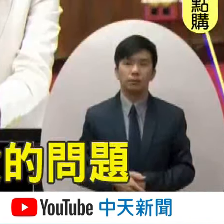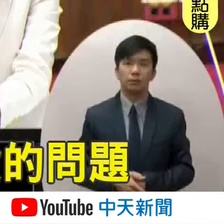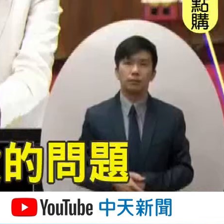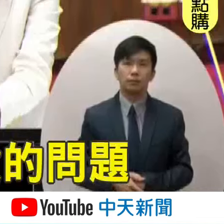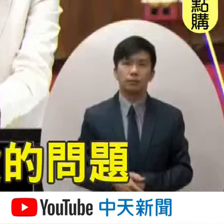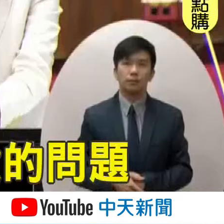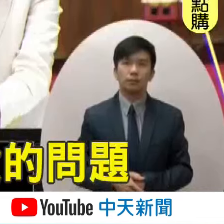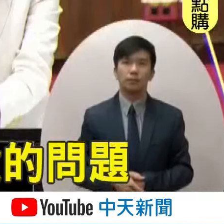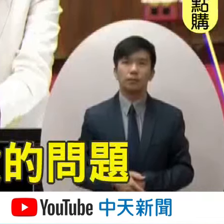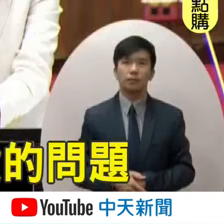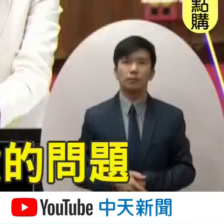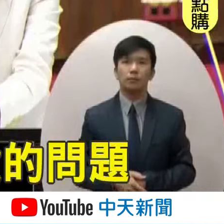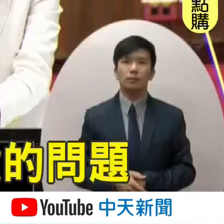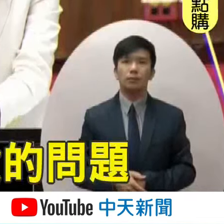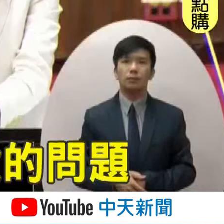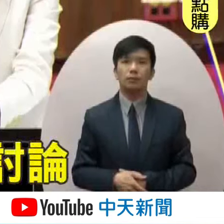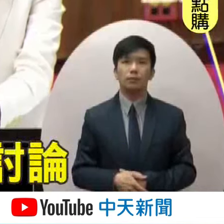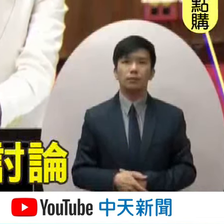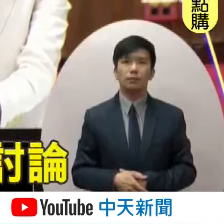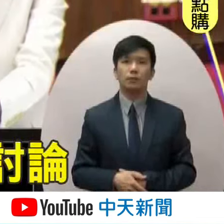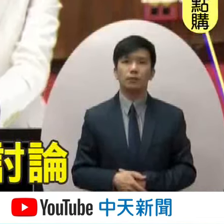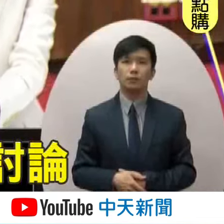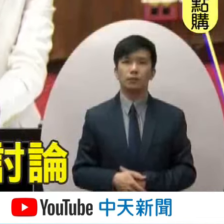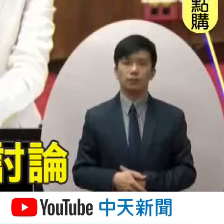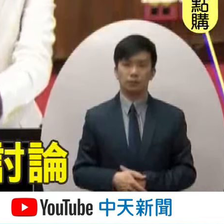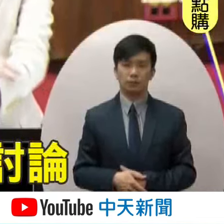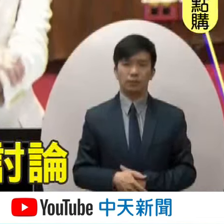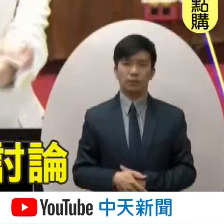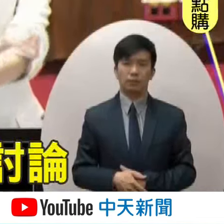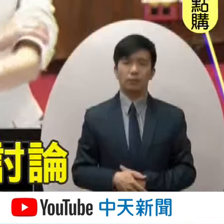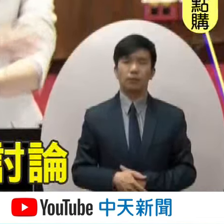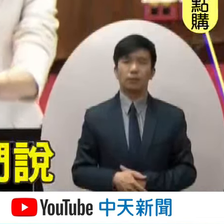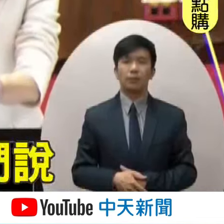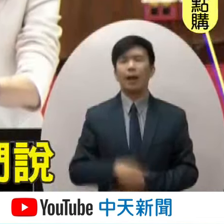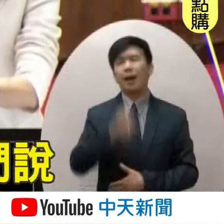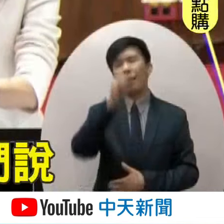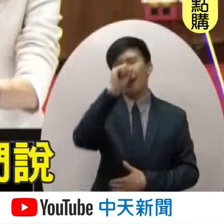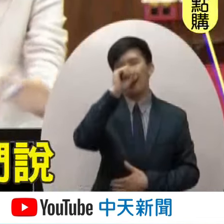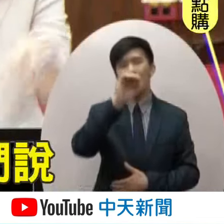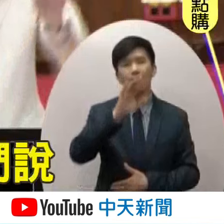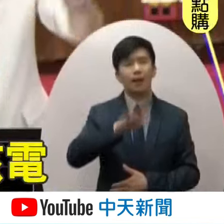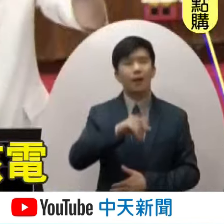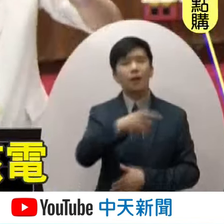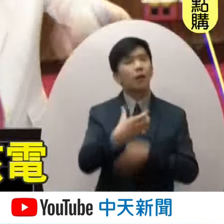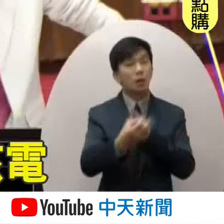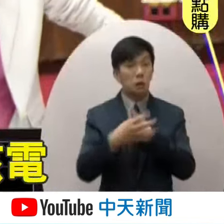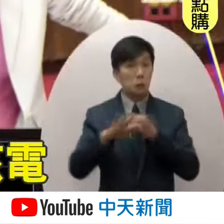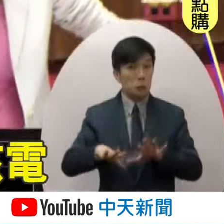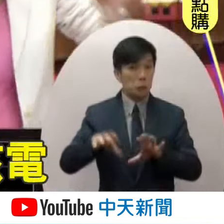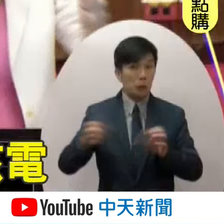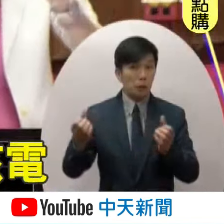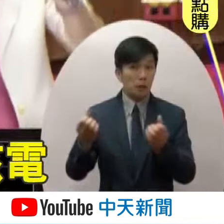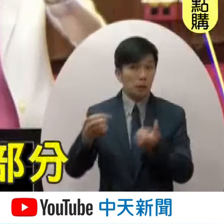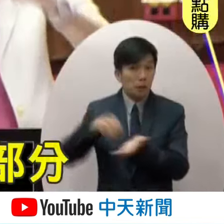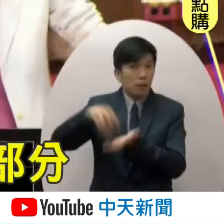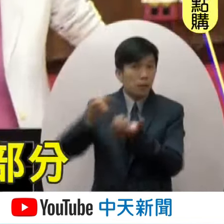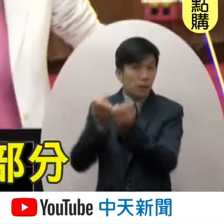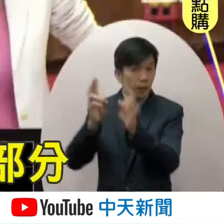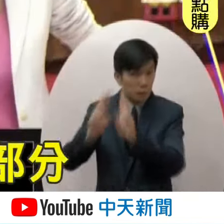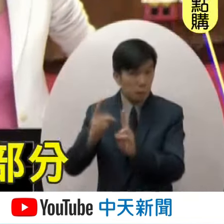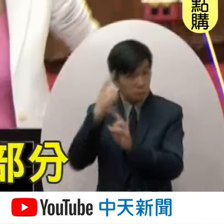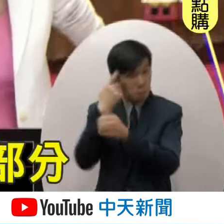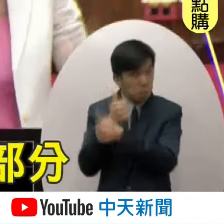二核三的延役的问题，这只是就这个议题在讨论。 好的，那你是不是告诉我们说你现在完全不考虑核电，然后也没